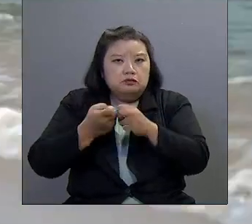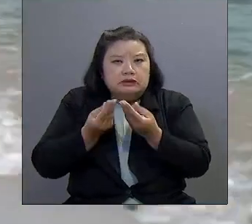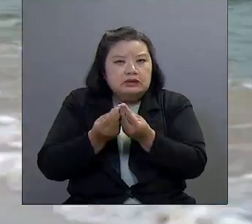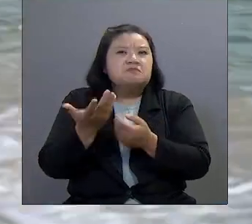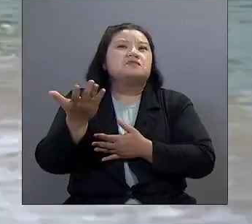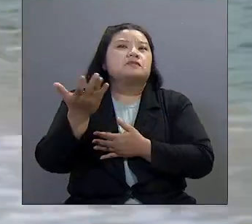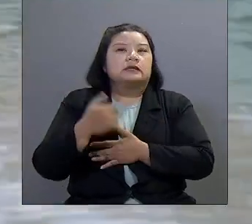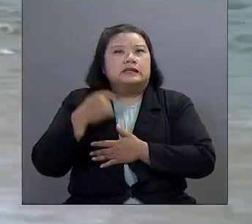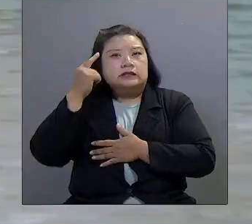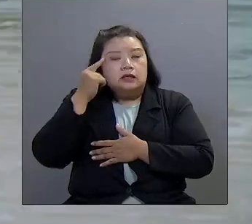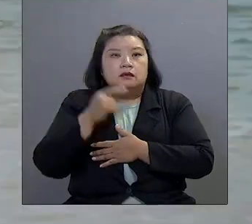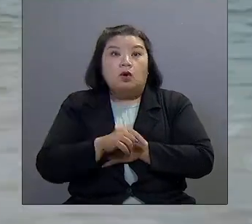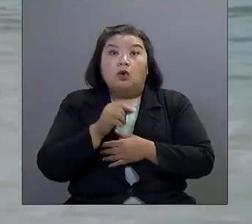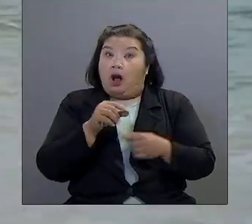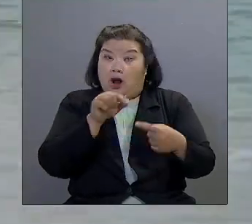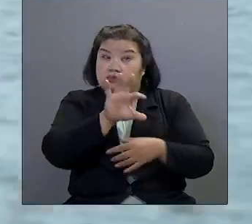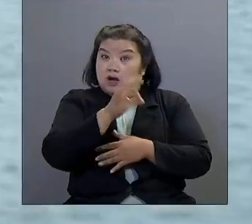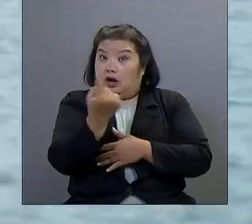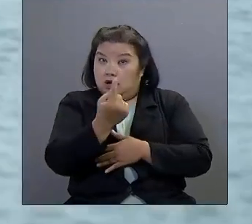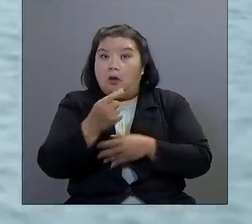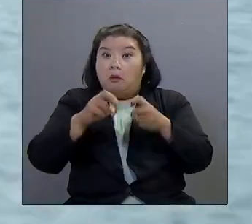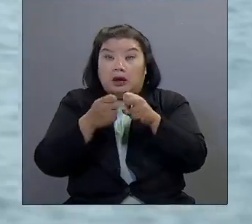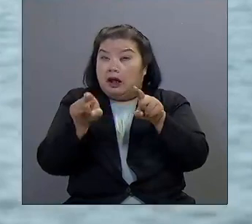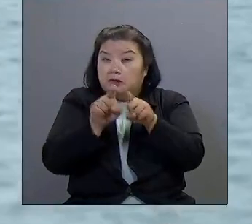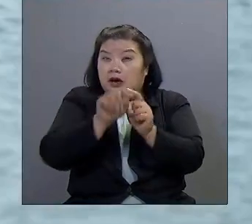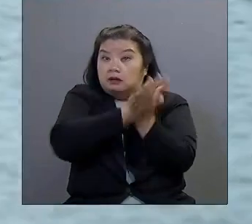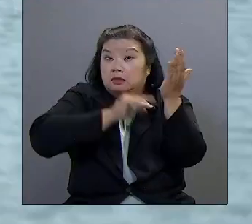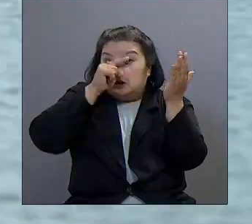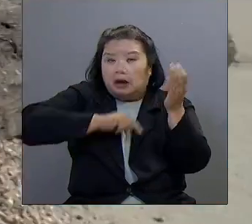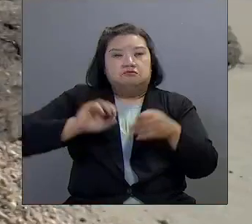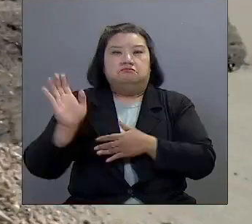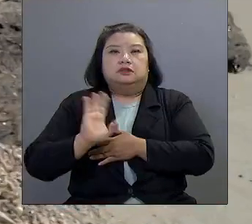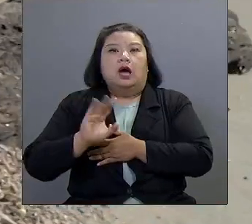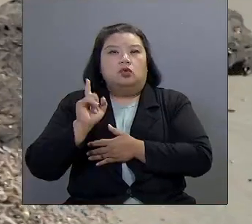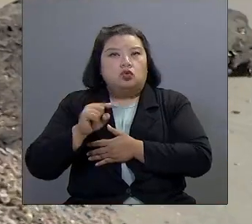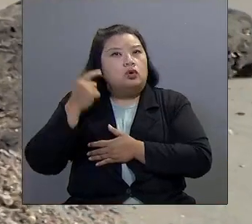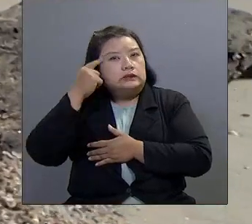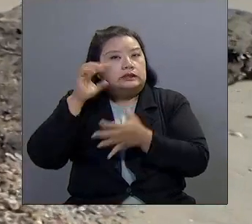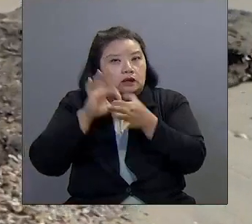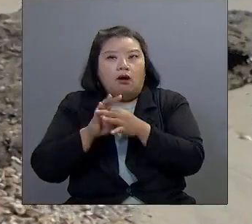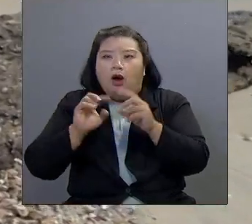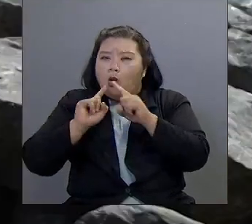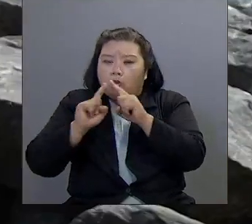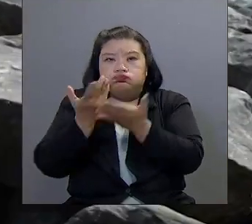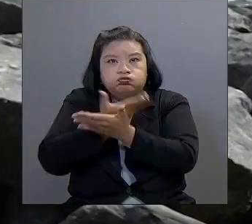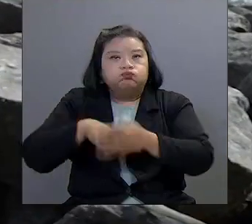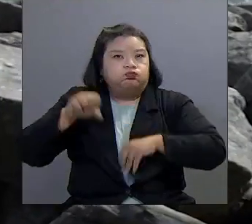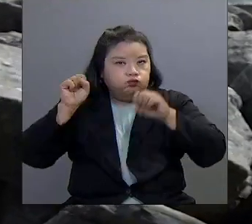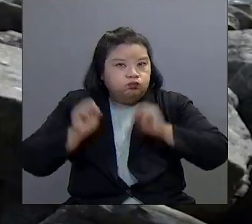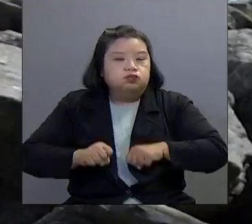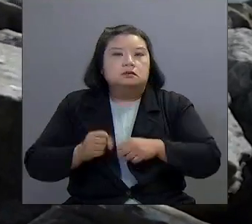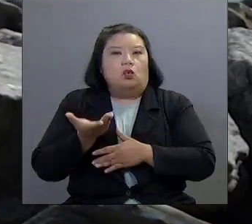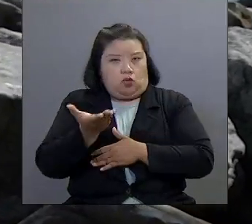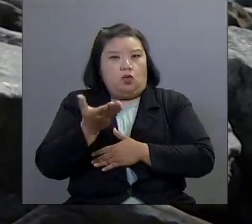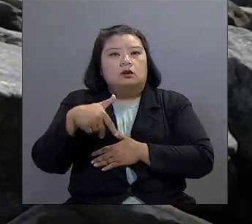ไม่ใช่ว่าเอาวธีการเดียวมาแ้ปัญหาทุชัยหานะคะ อัี้อาจจะต้องเป็วาระในการพดคุยอย่จงจัง่ กเลยทำให้ไย P